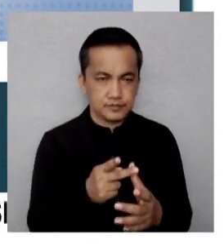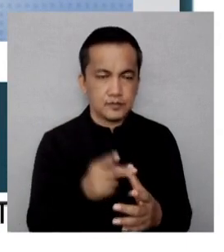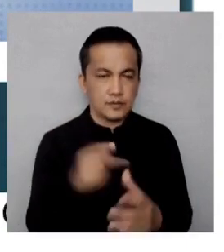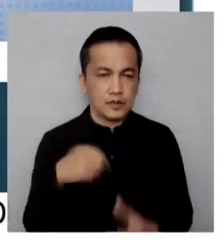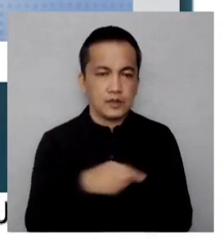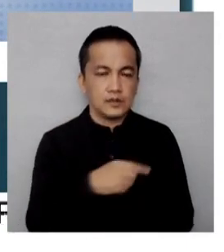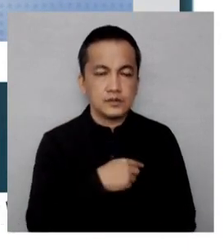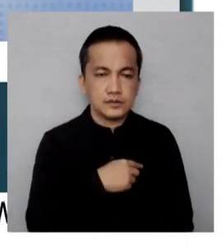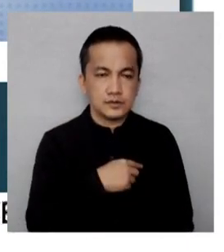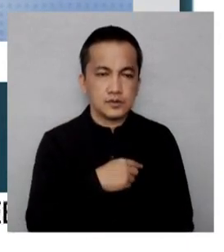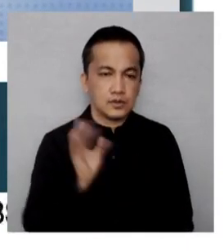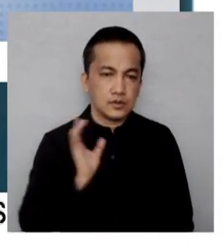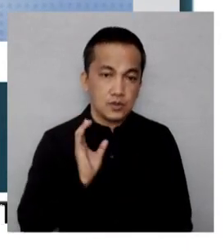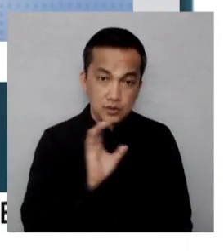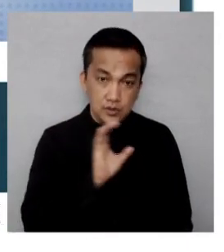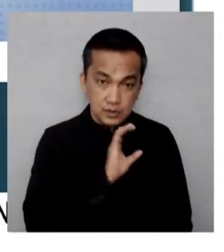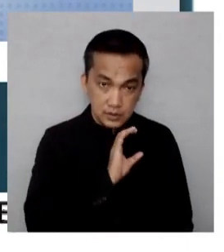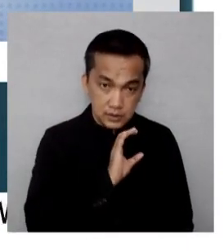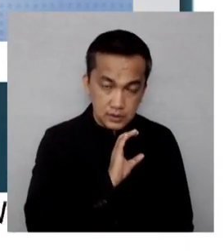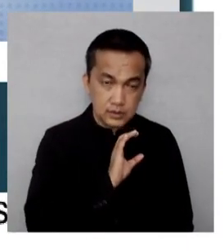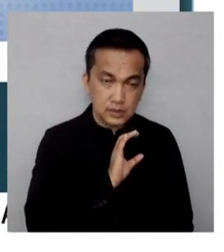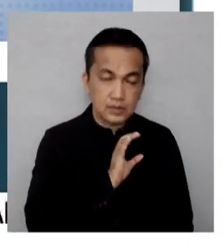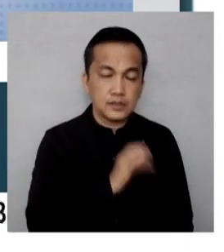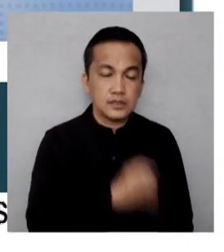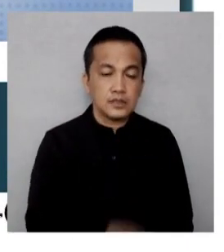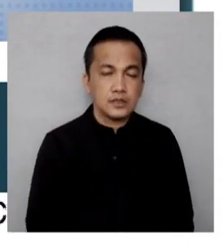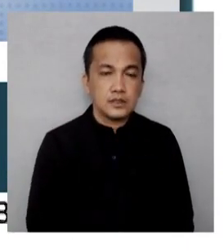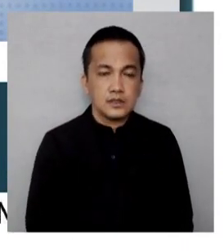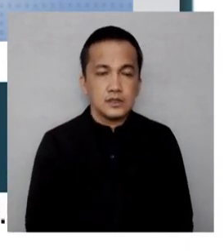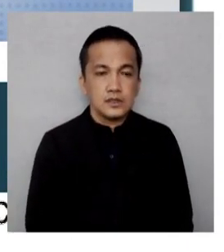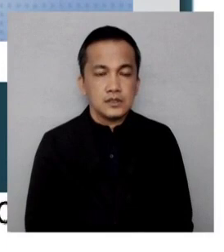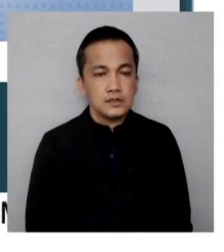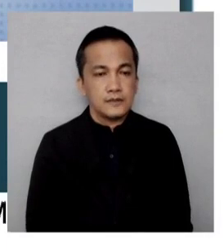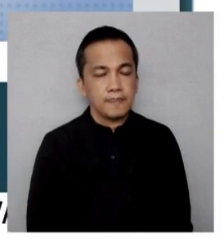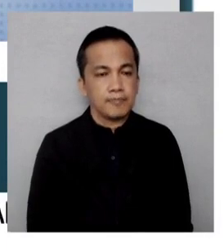ating Kongreso itong